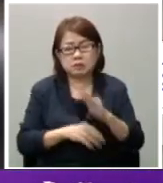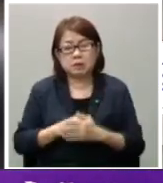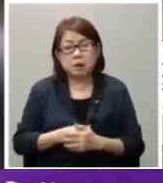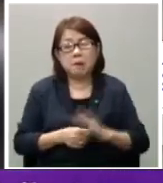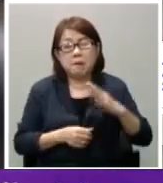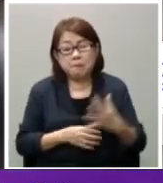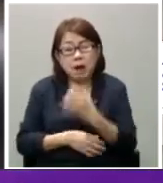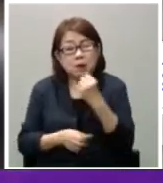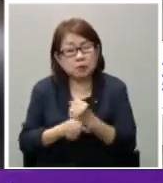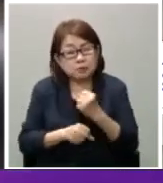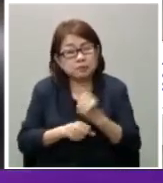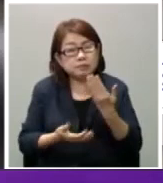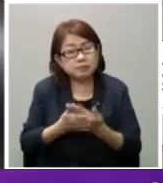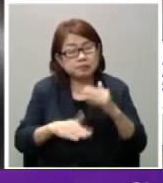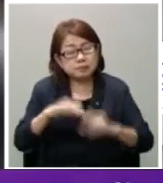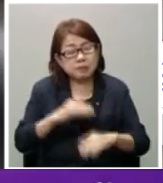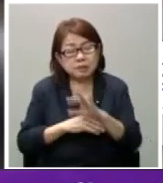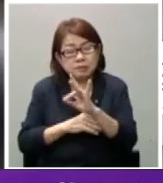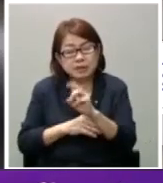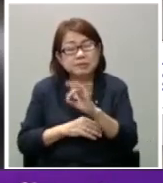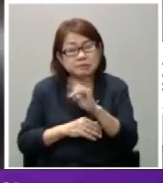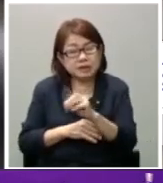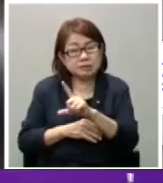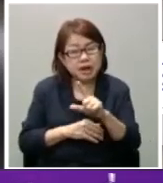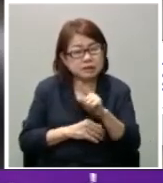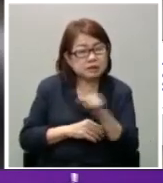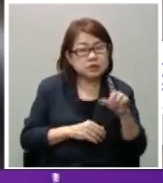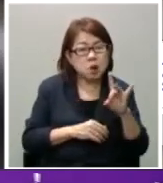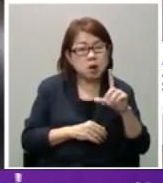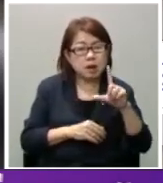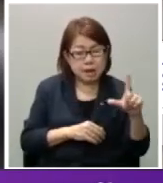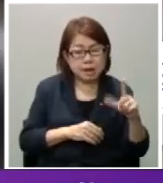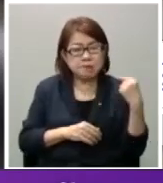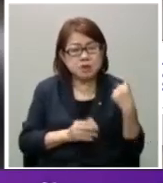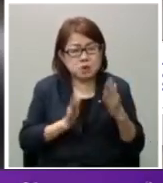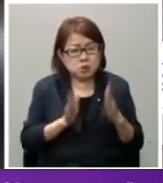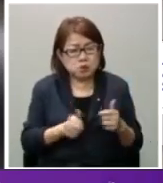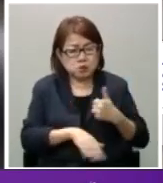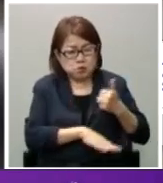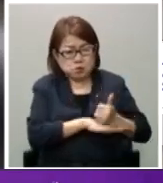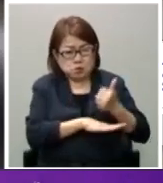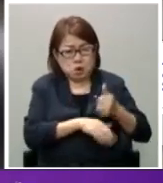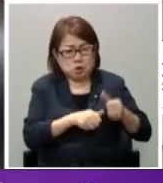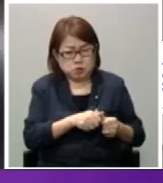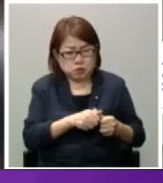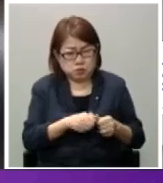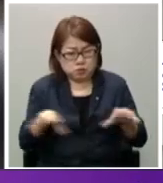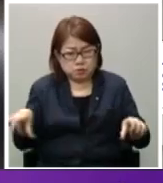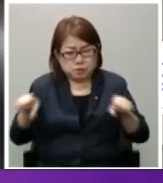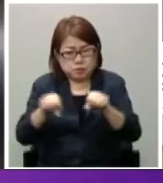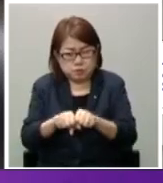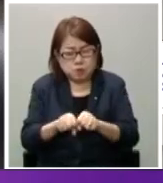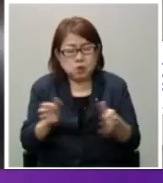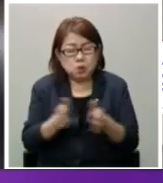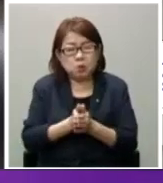100ล้านแต่มีคนอยู่เบื้องหลังครับเอาบริษัทนี้มาพ่วงทำให้ได้งานอันนี้ครับท่านประธานครับผม